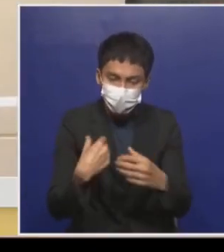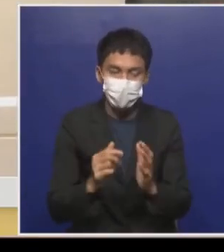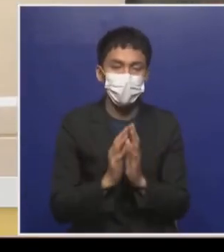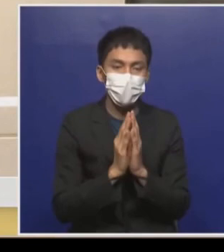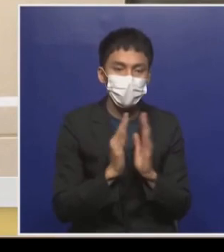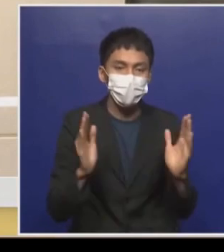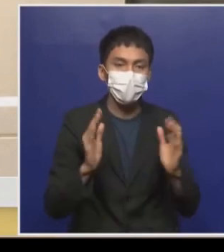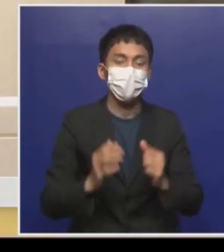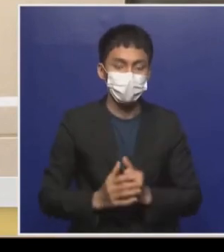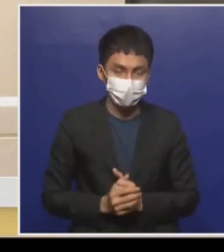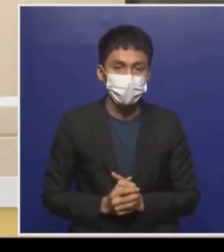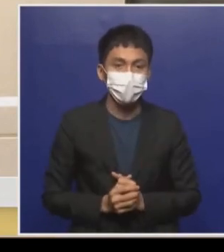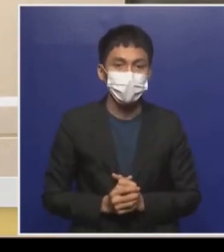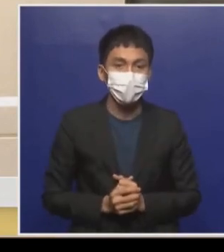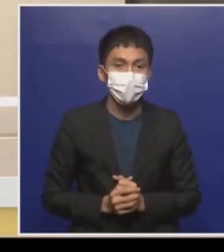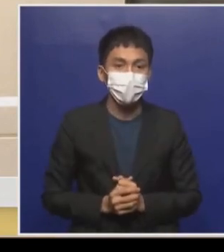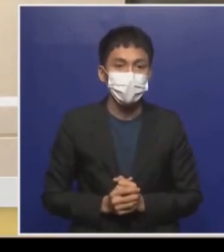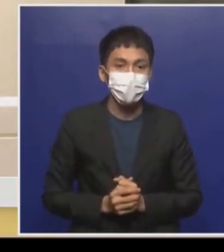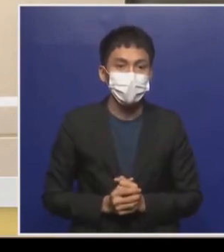มีให้ก่อรัฐบาลครับกลับขคุครั ท่านประทาย